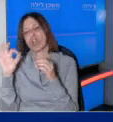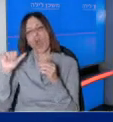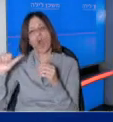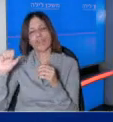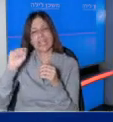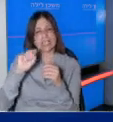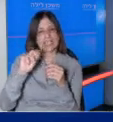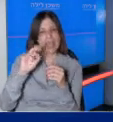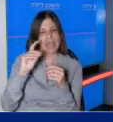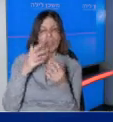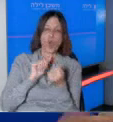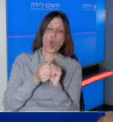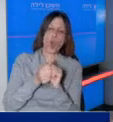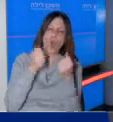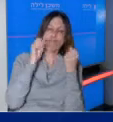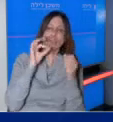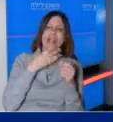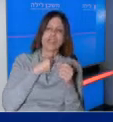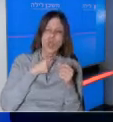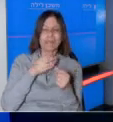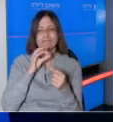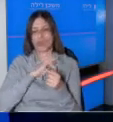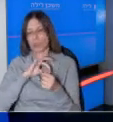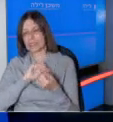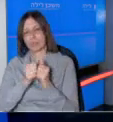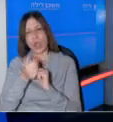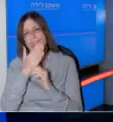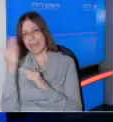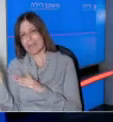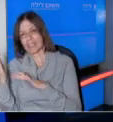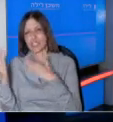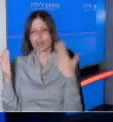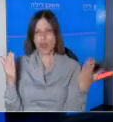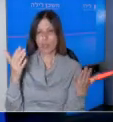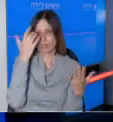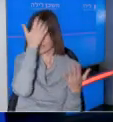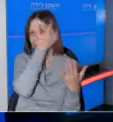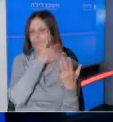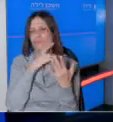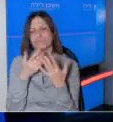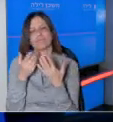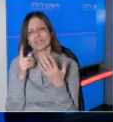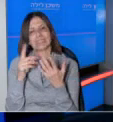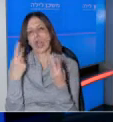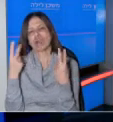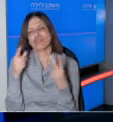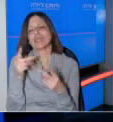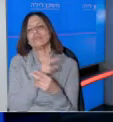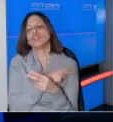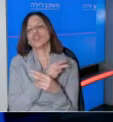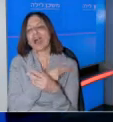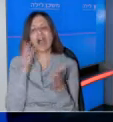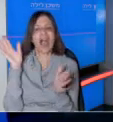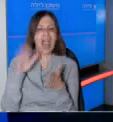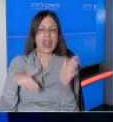זה ההפגנה של אתיופים, או של רוסים, או של ימניים, או של שמאלנים, זה בכלל לא חשוב. זה בכלל לא חשוב, זו משטרה אלימה,